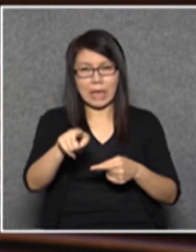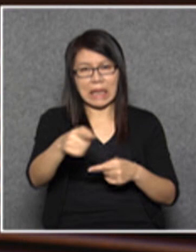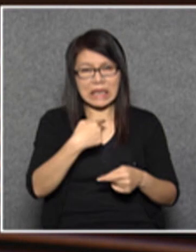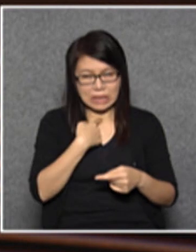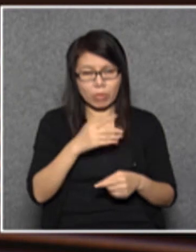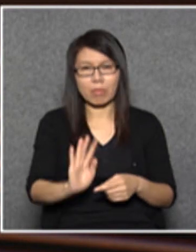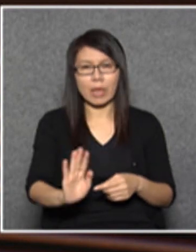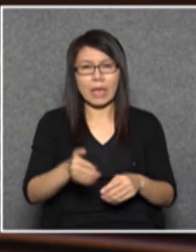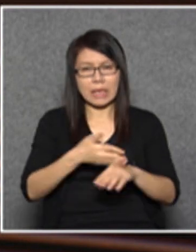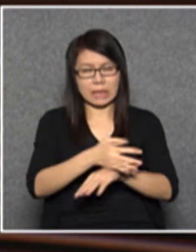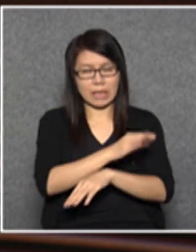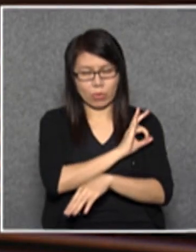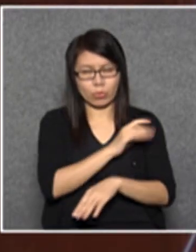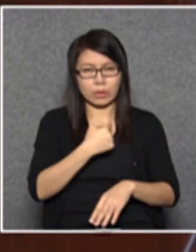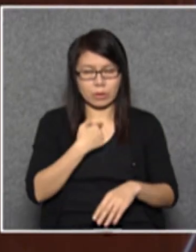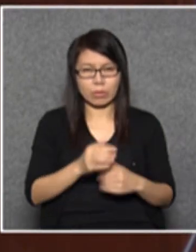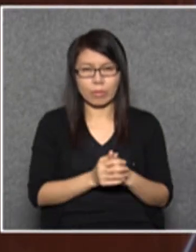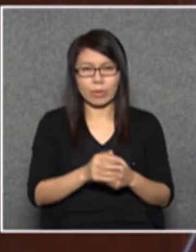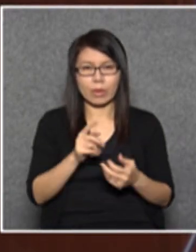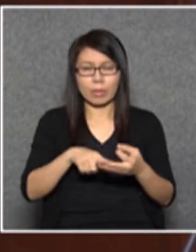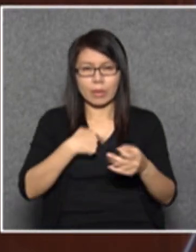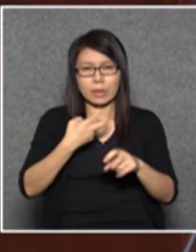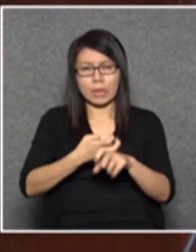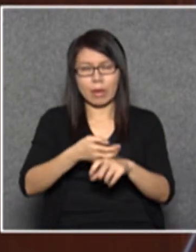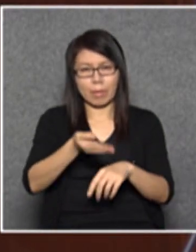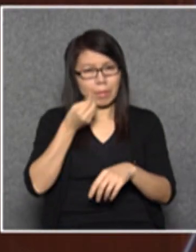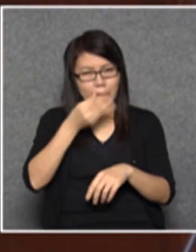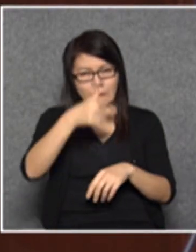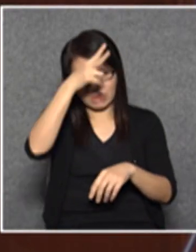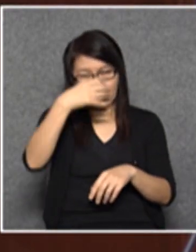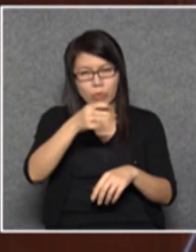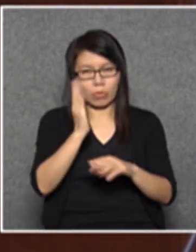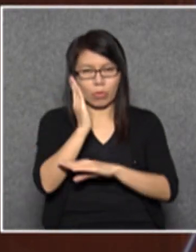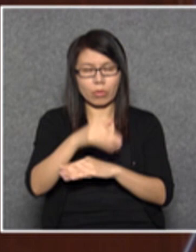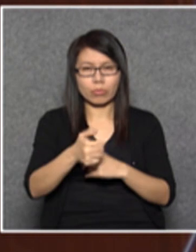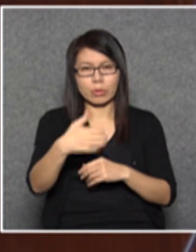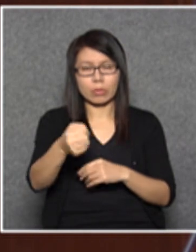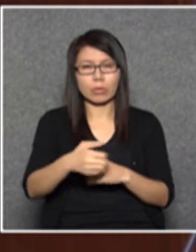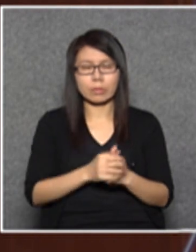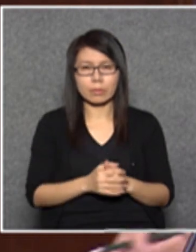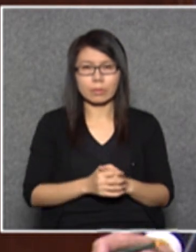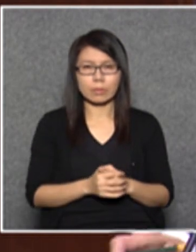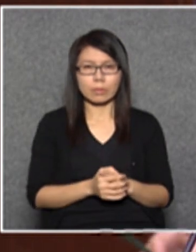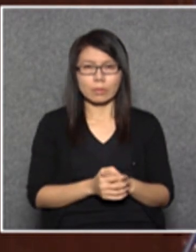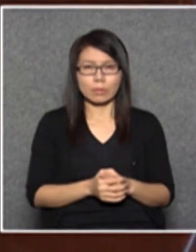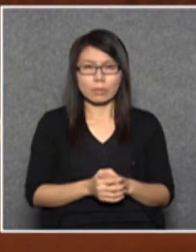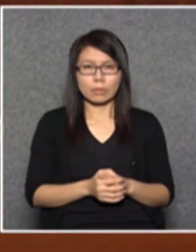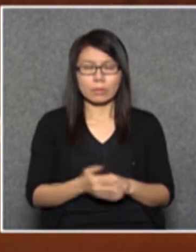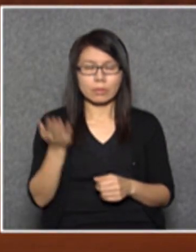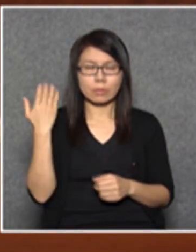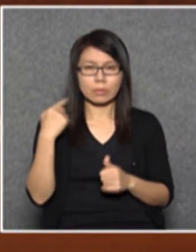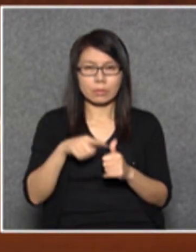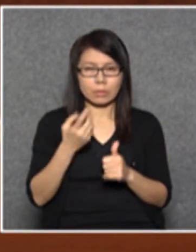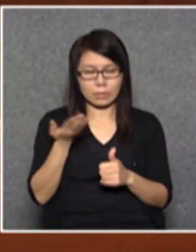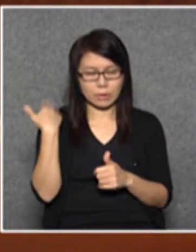因為個社會需要嚇。謝 議員，請你俾行政長官。 主席多謝。首先咧，我哋過去都好多次